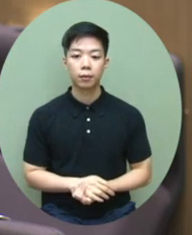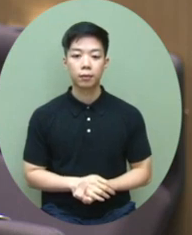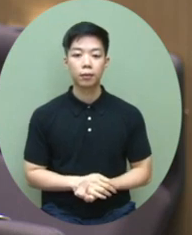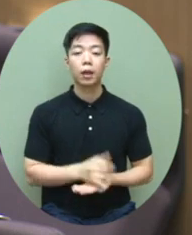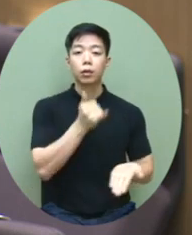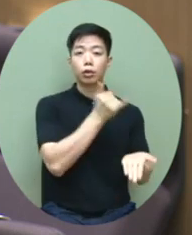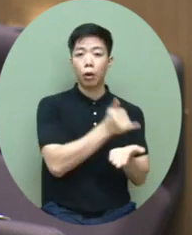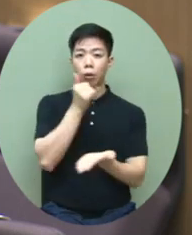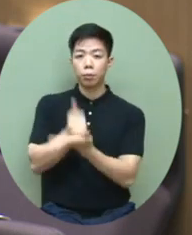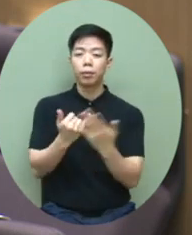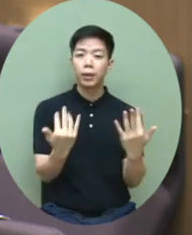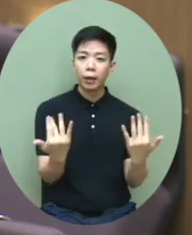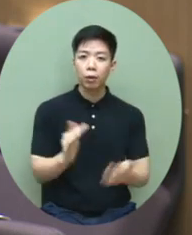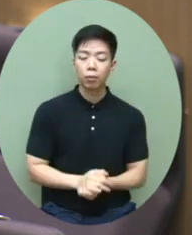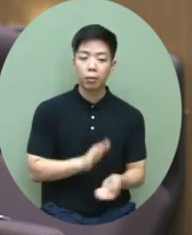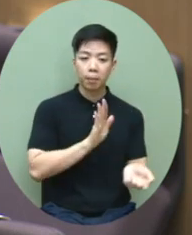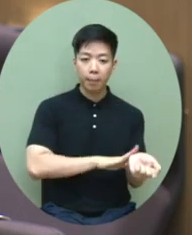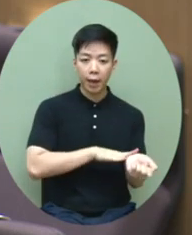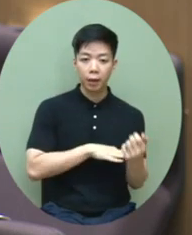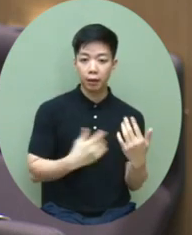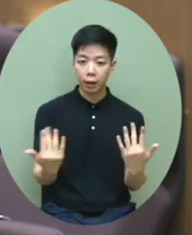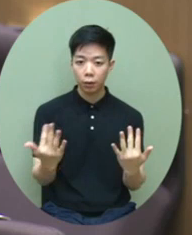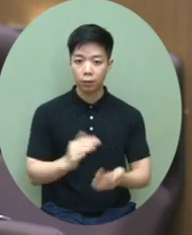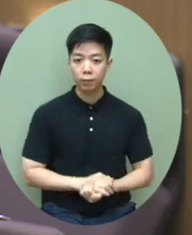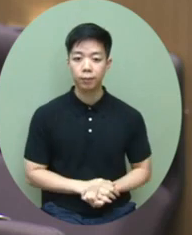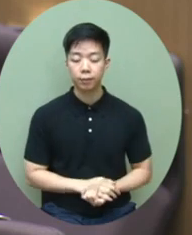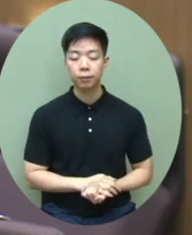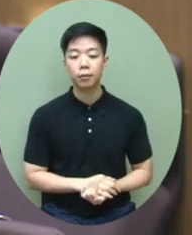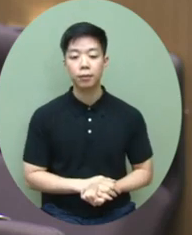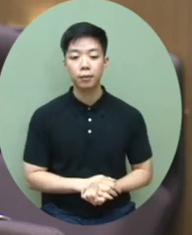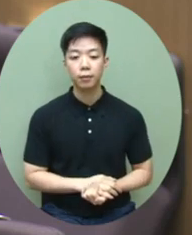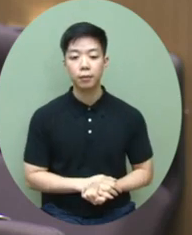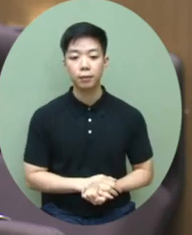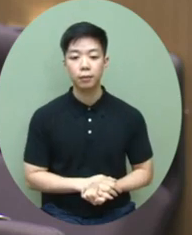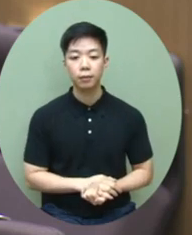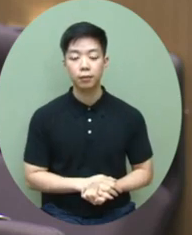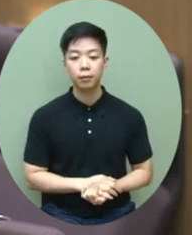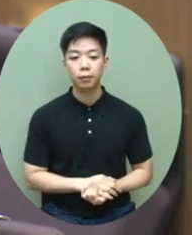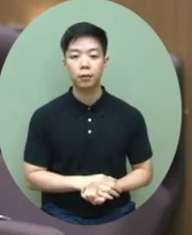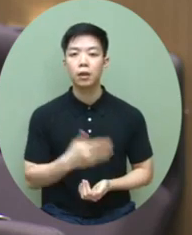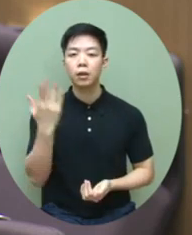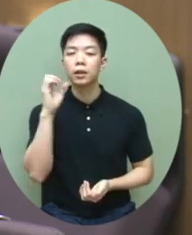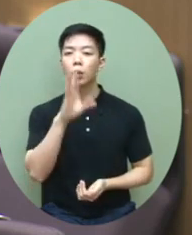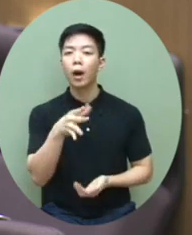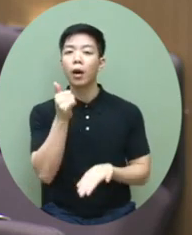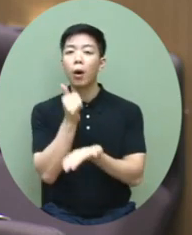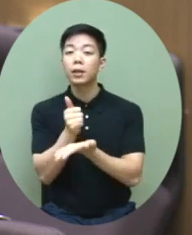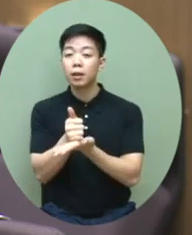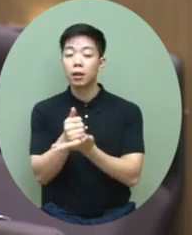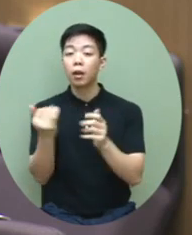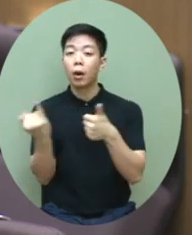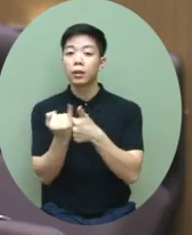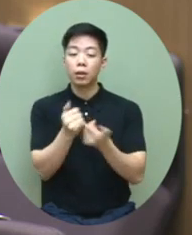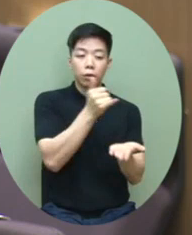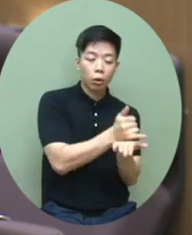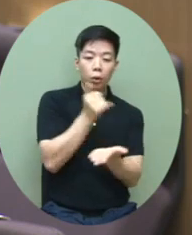受影響啦、啊。兩架車之間又話頭先有重複，想聽講多少少係重複係即係點樣？同埋二 A 班係咪即係總數